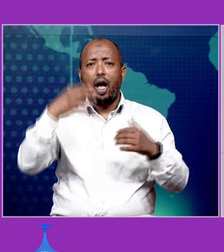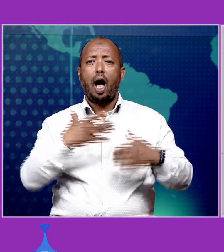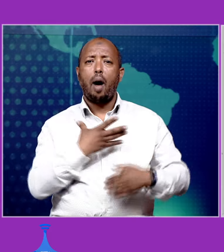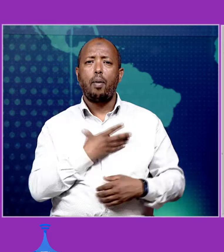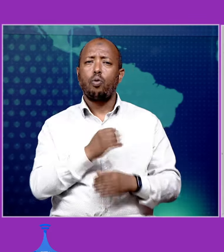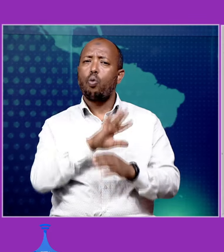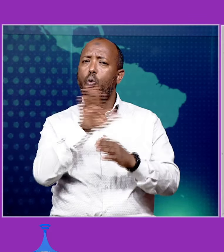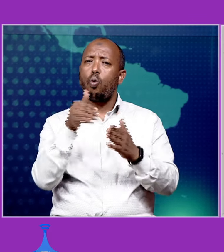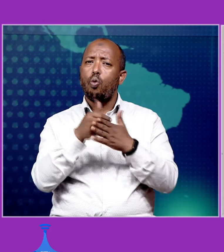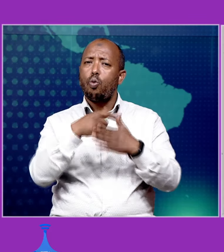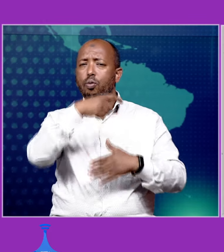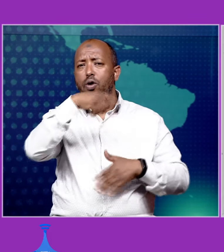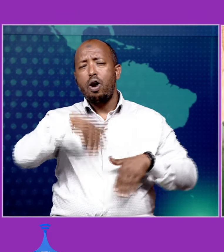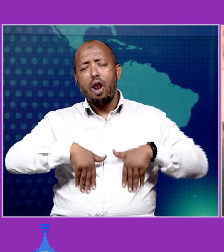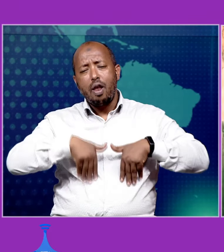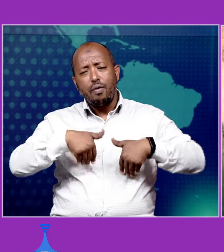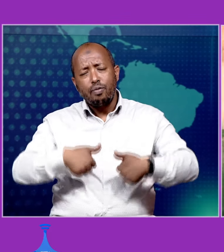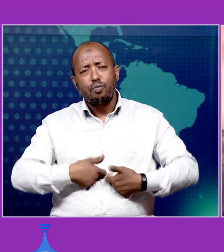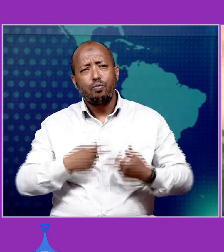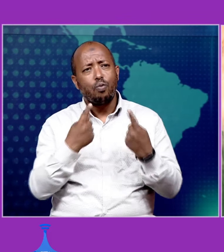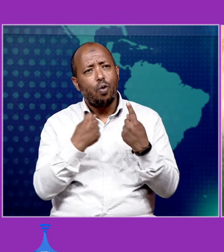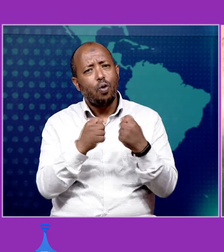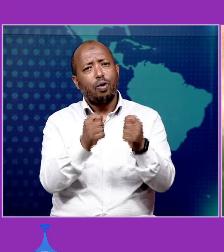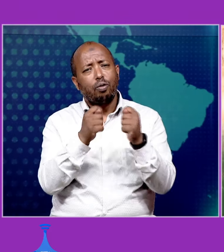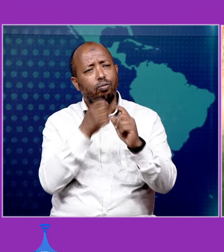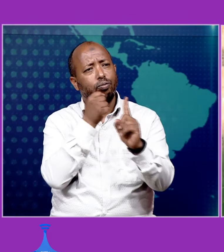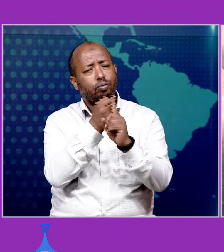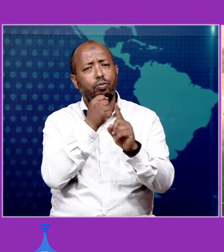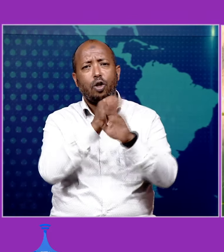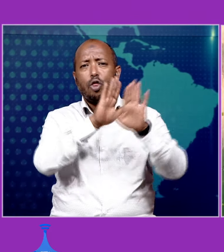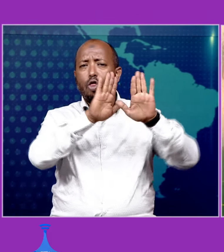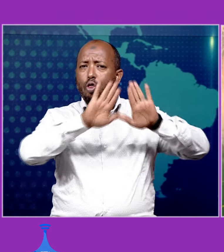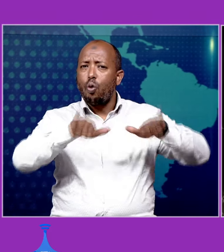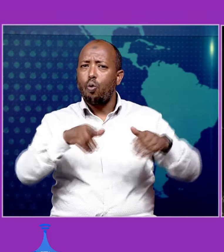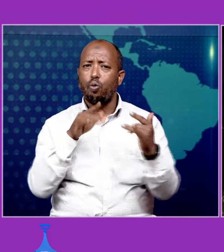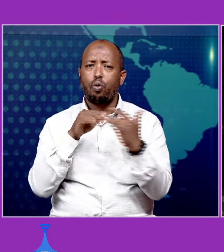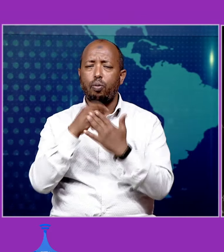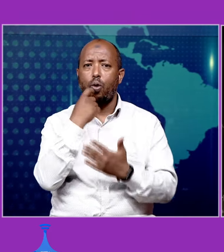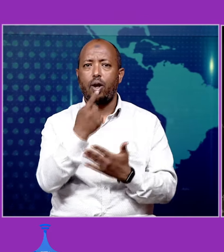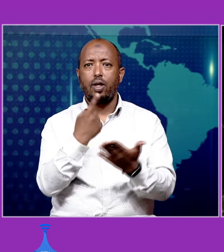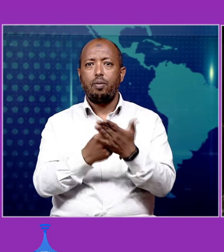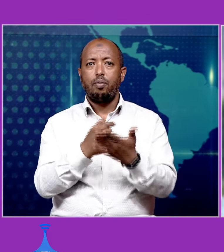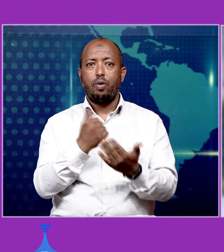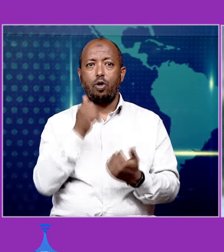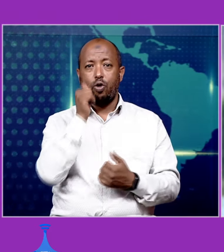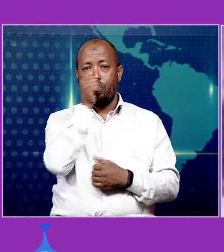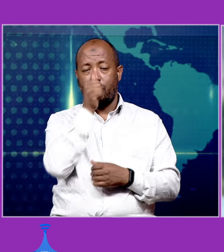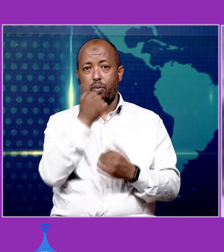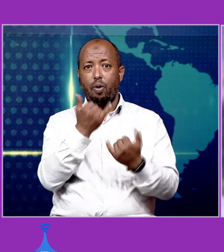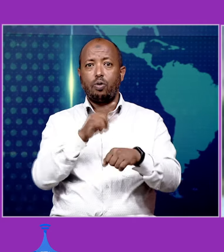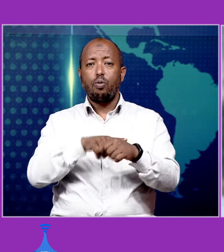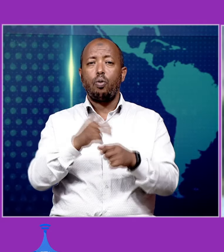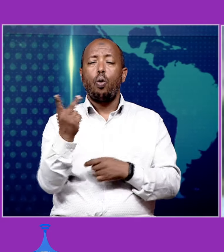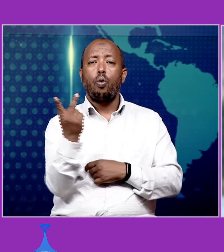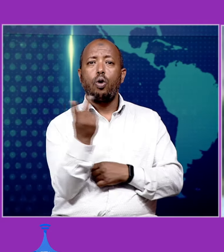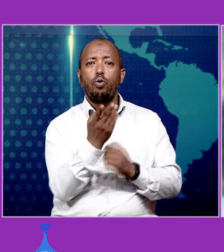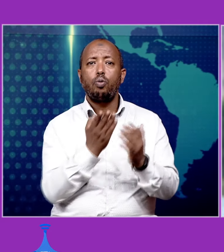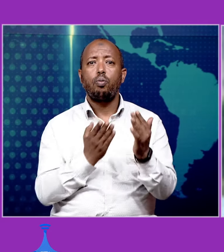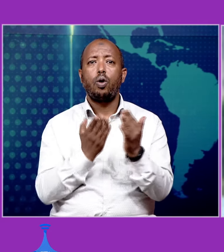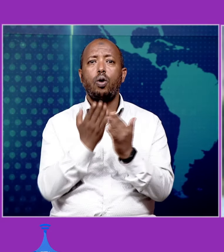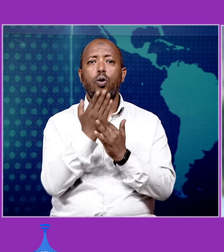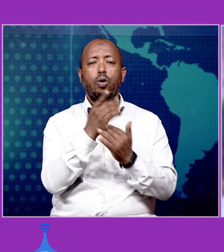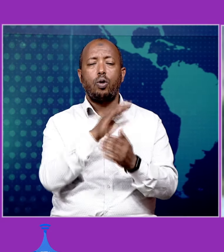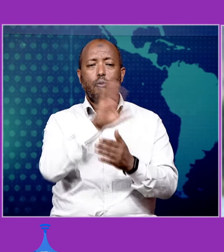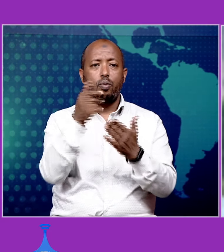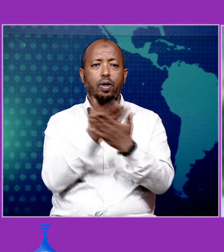ተደርጓል። ጥረቱ በኢጋድ በኩልም የሚከናወን ነው። ባይላተራል በሁለትዮሽ በኩል ደግሞ